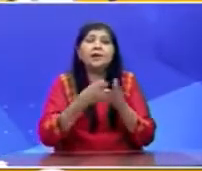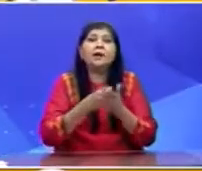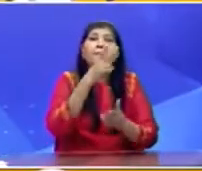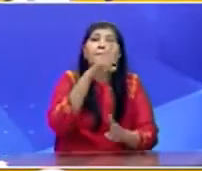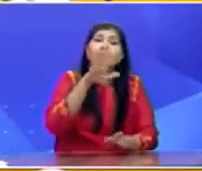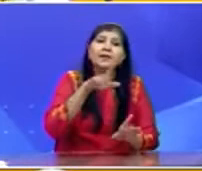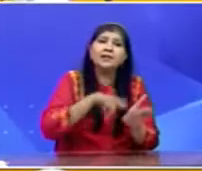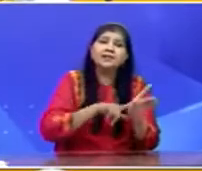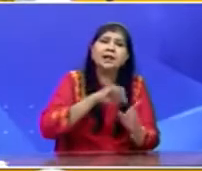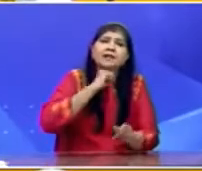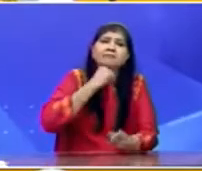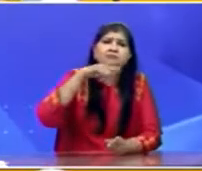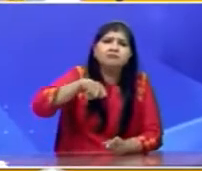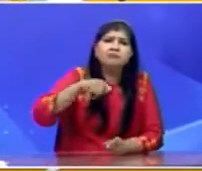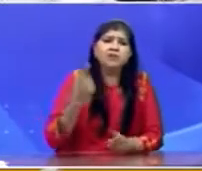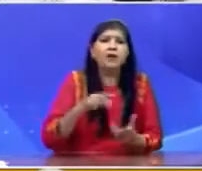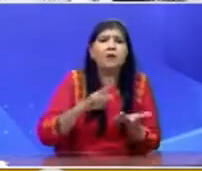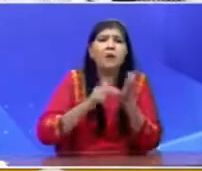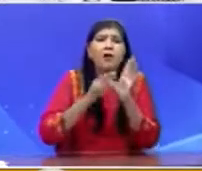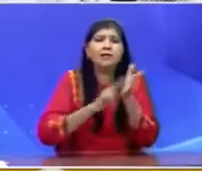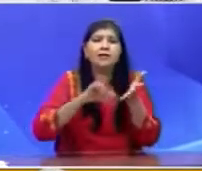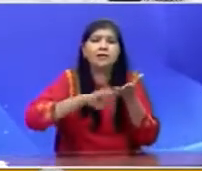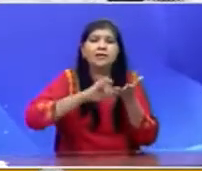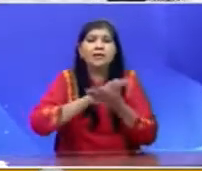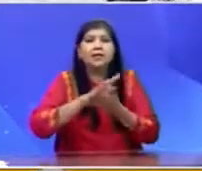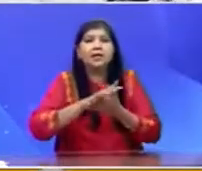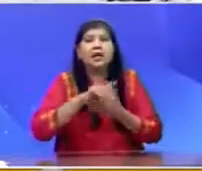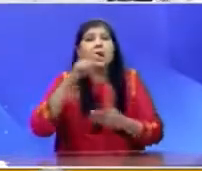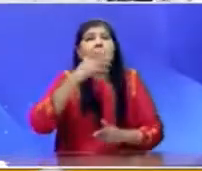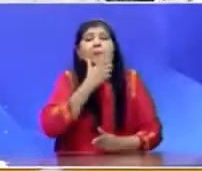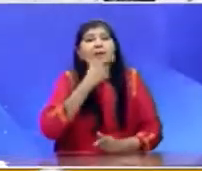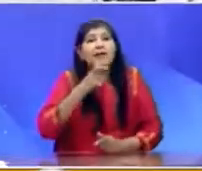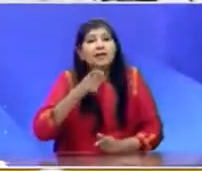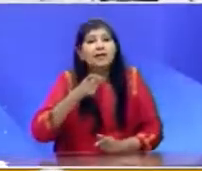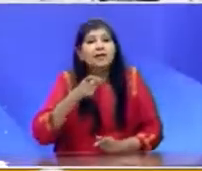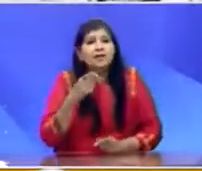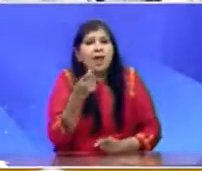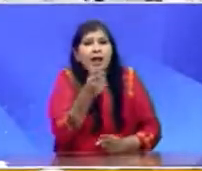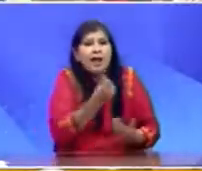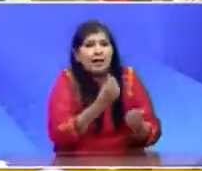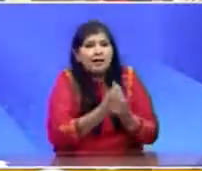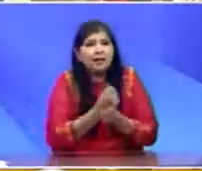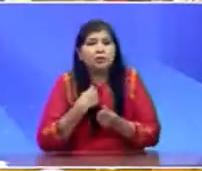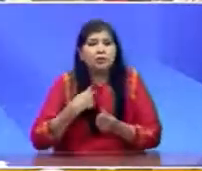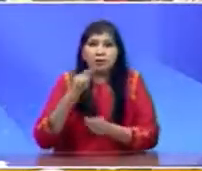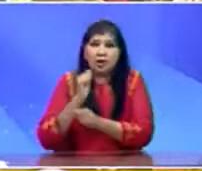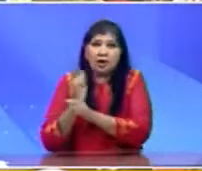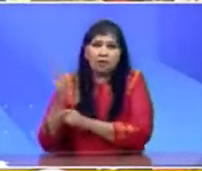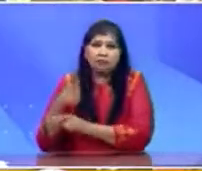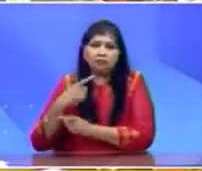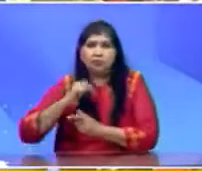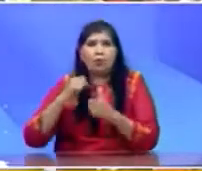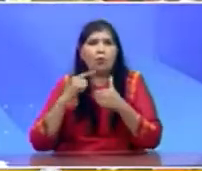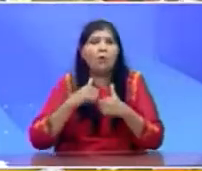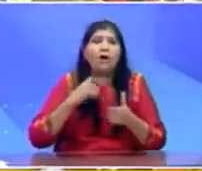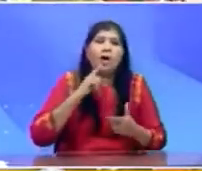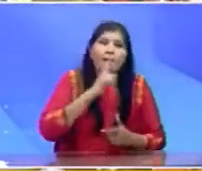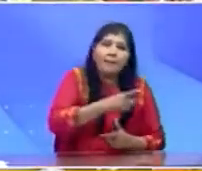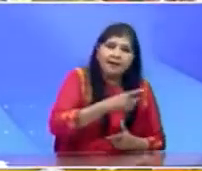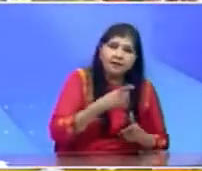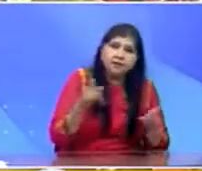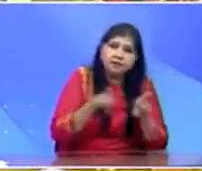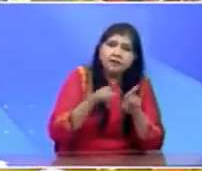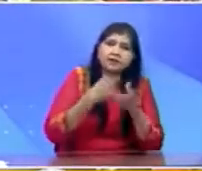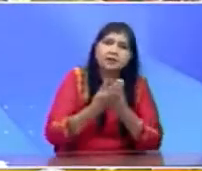साल के युवा वांची ने ब्रिटिश कलेक्टर को उसके किए की सजा दी थी।